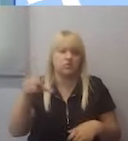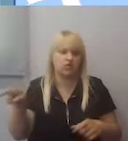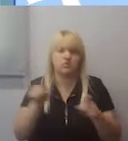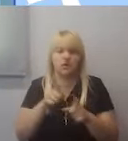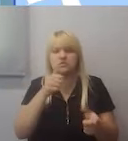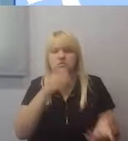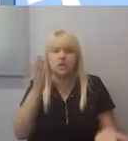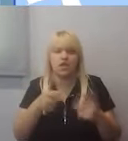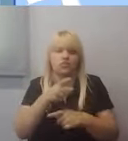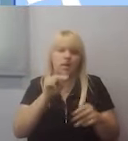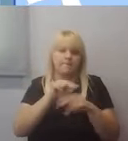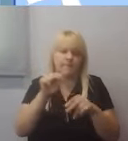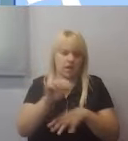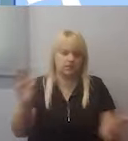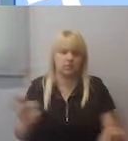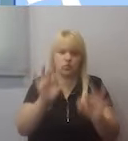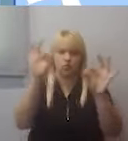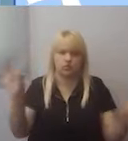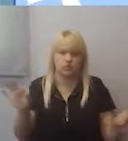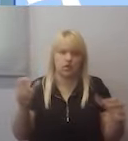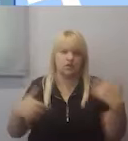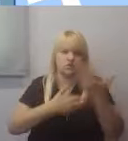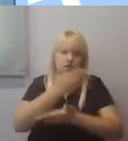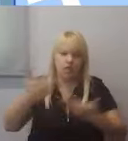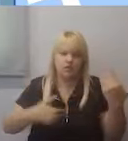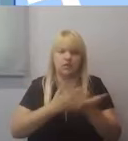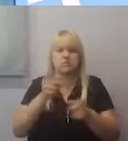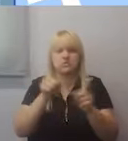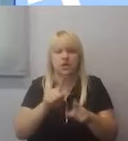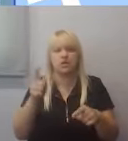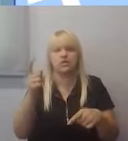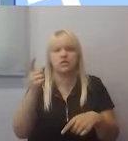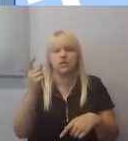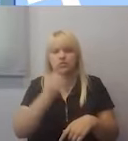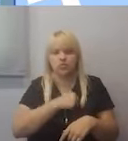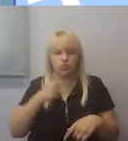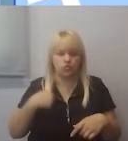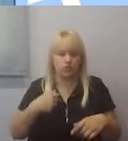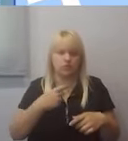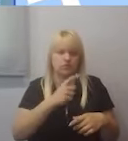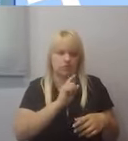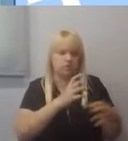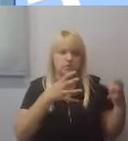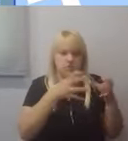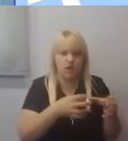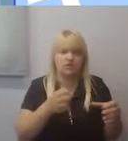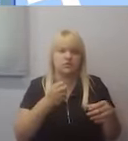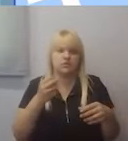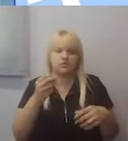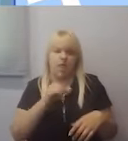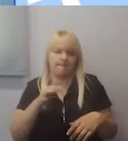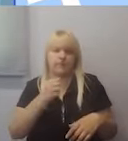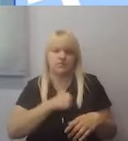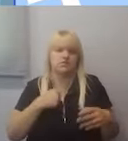apmācību uzsākt un sadarbojamies arī ar nacionāliem bruņotiem spēkiem ar zemessargiem bet tā ir viena liela viens